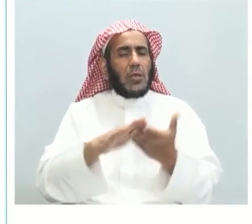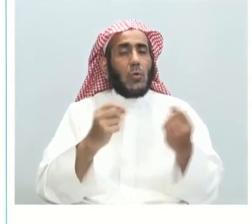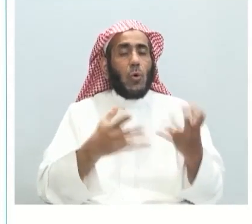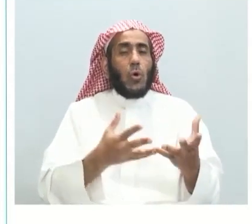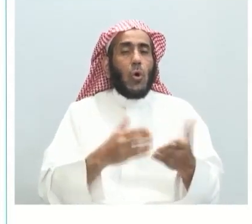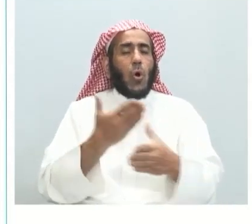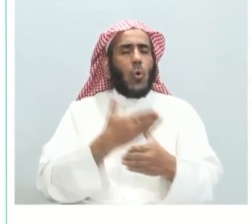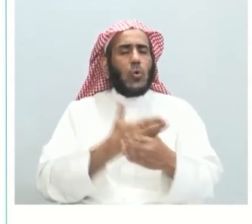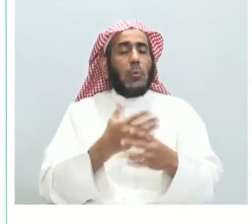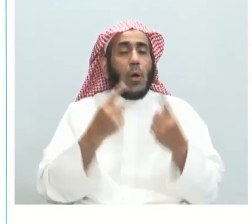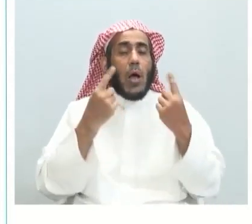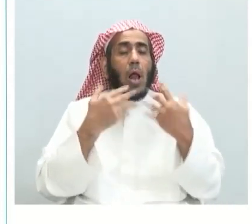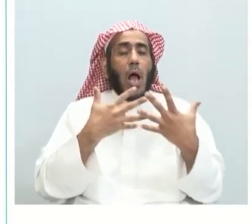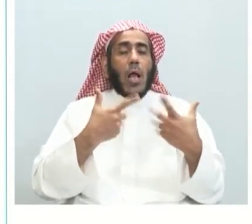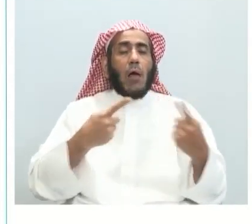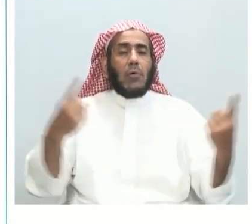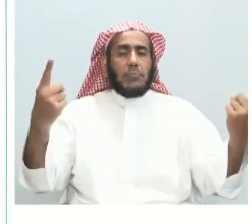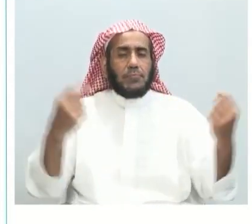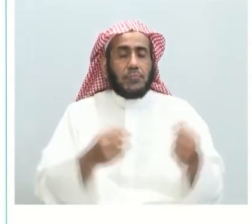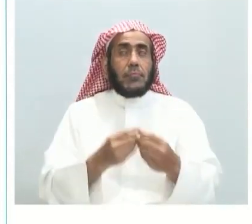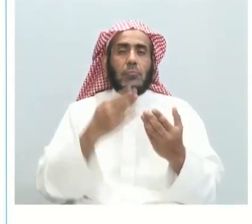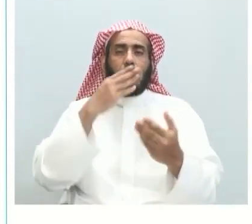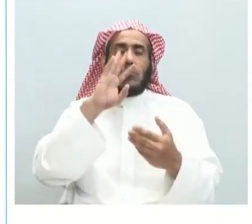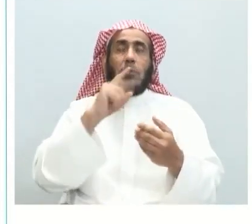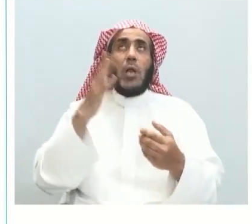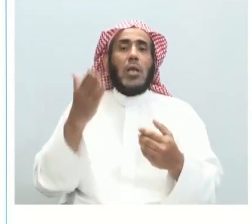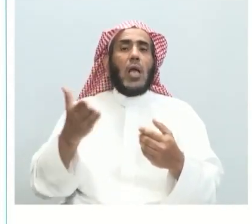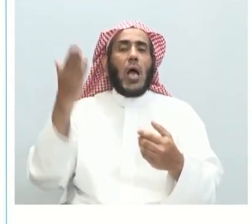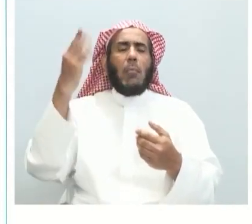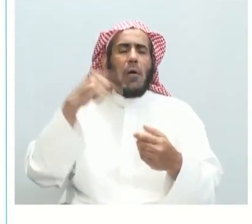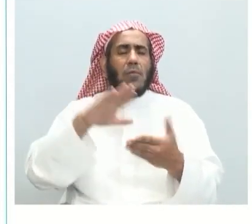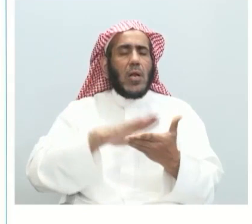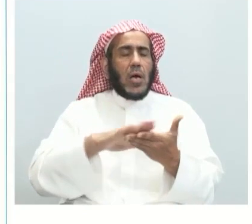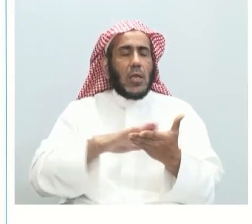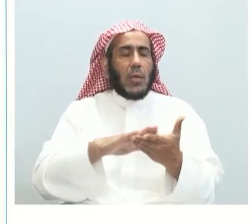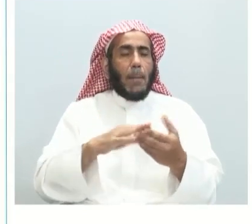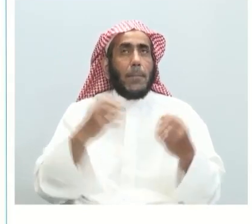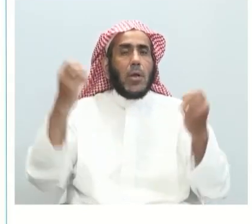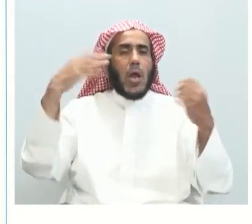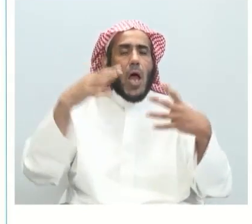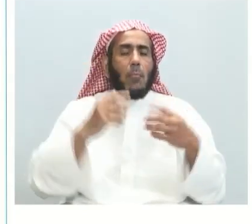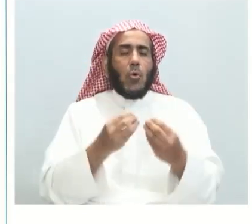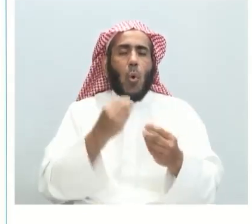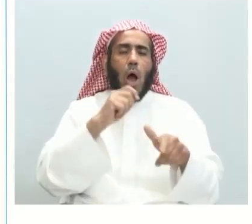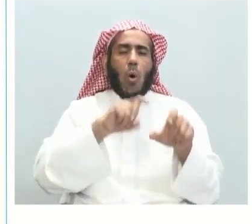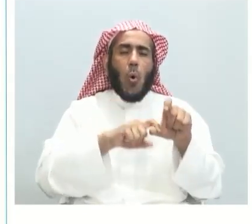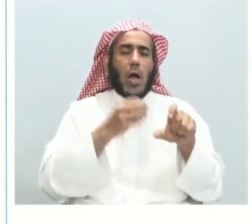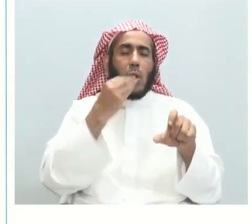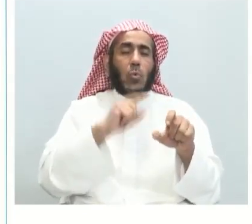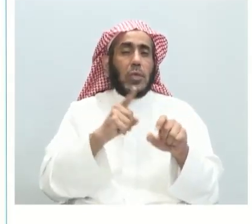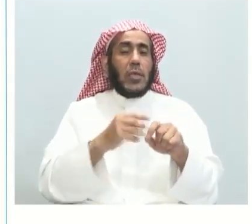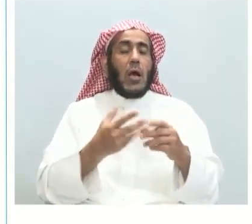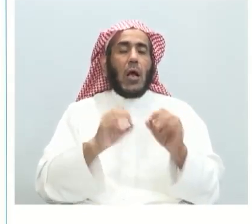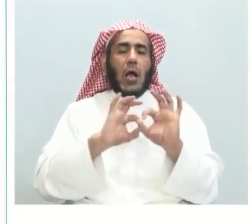على اسباب الحياه كافه ف بحمد الله تعالى ما في الارض من نعم واقوا وارزاق هي